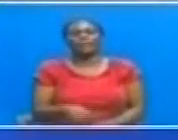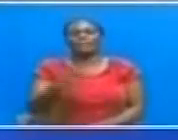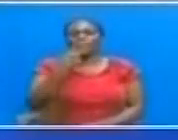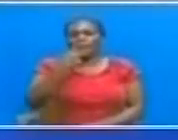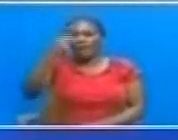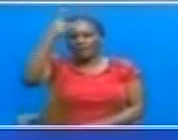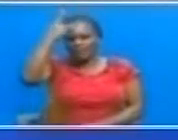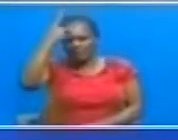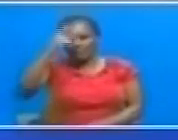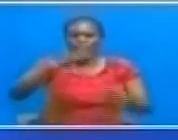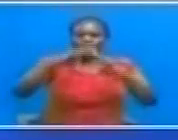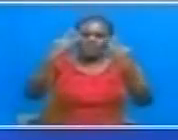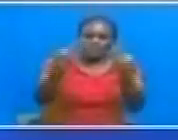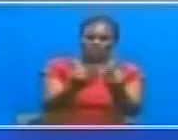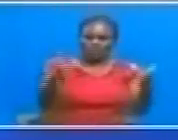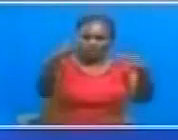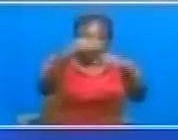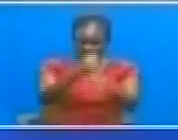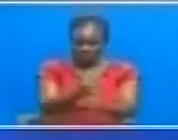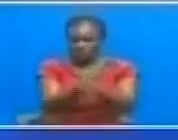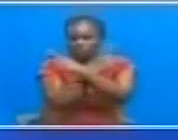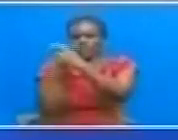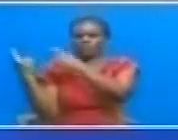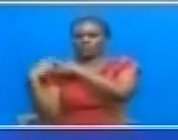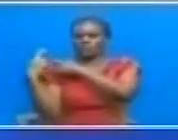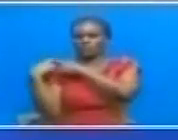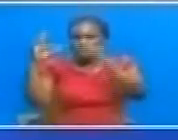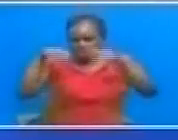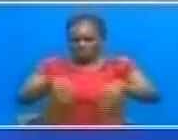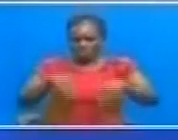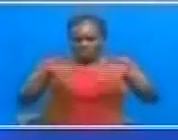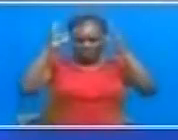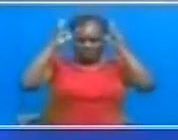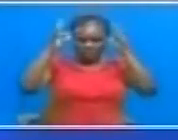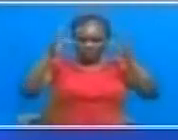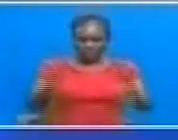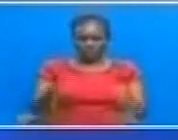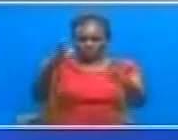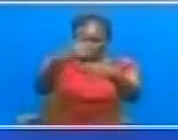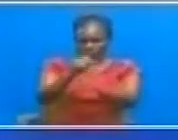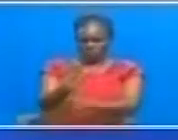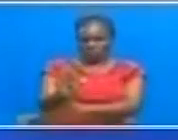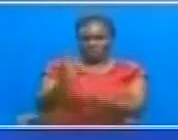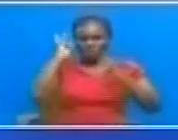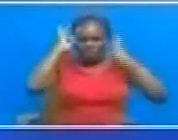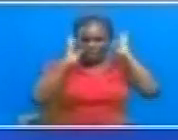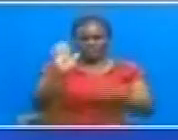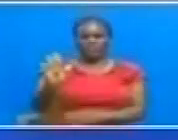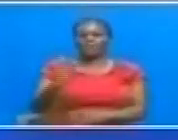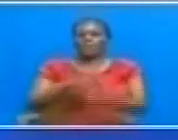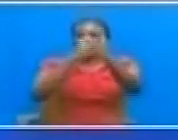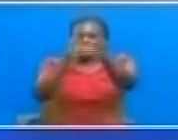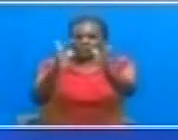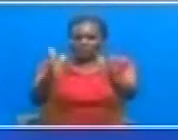Wazazi, jamaa na mashirika husika yanasubiri kauli ya vyombo vya usalama kuhusu wasiwasi wao. John